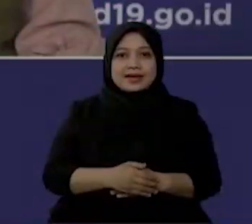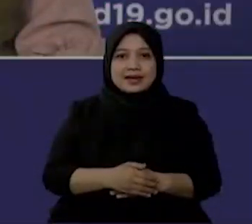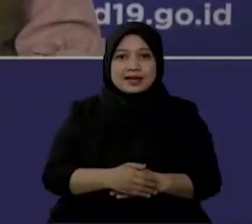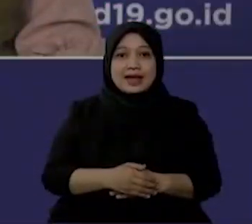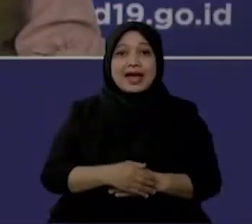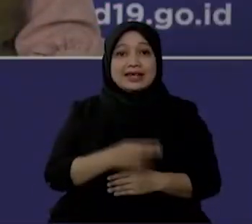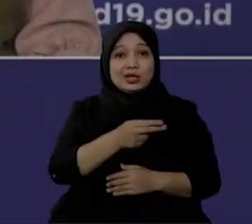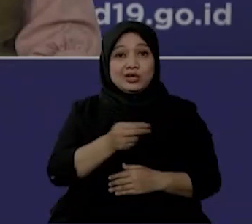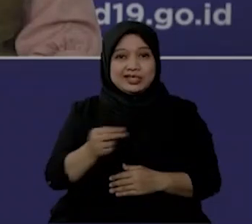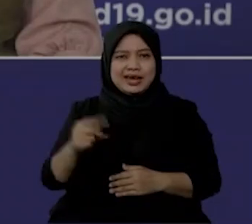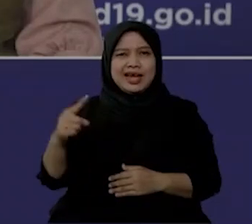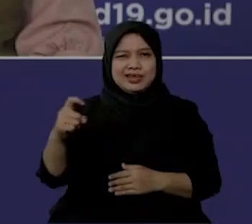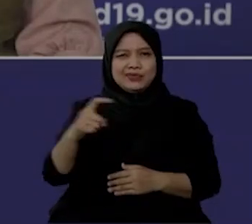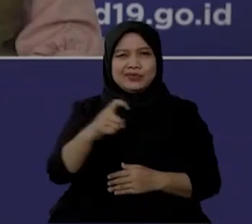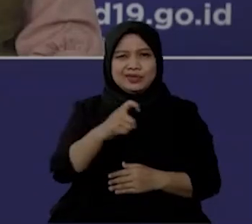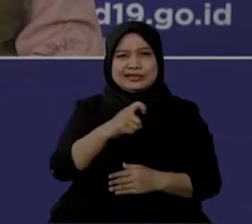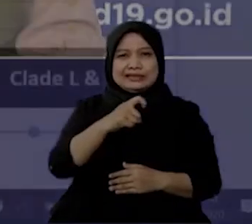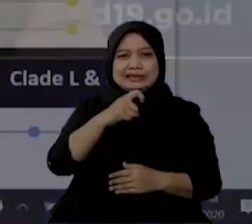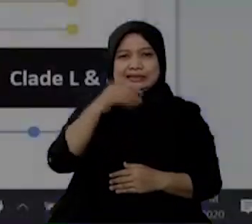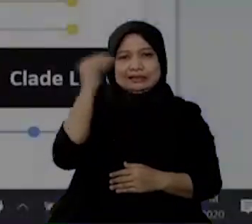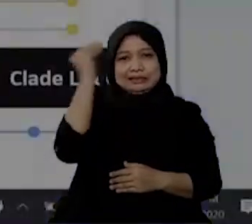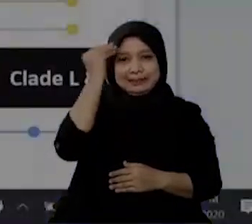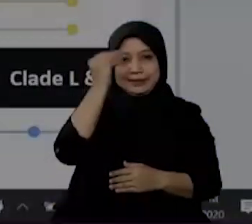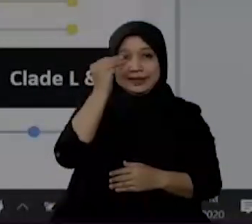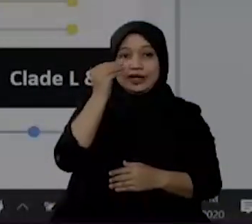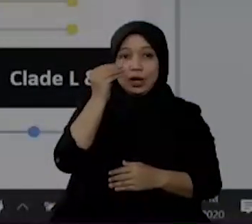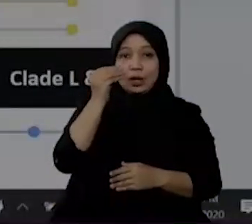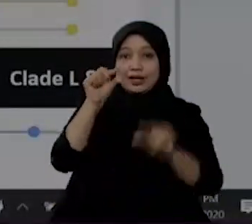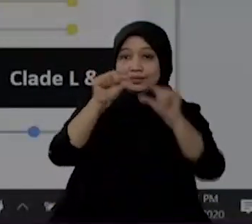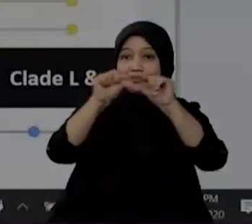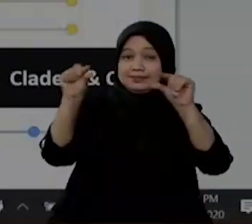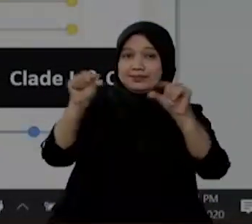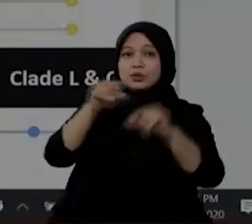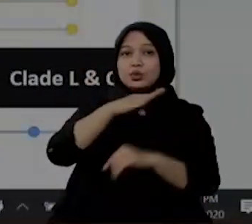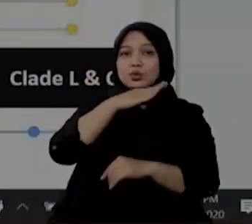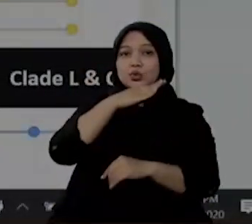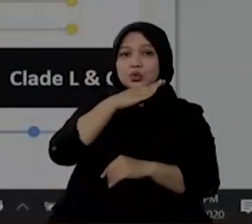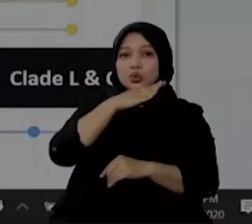bisnisnya agak ribet. Nah, yang saya blok kuning itu ada